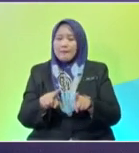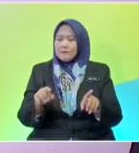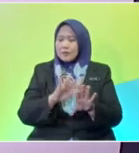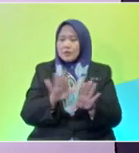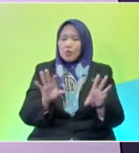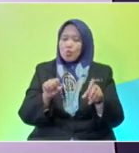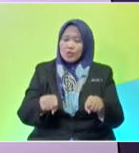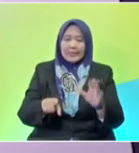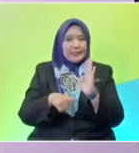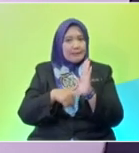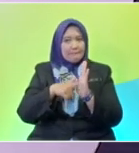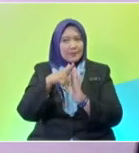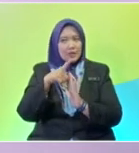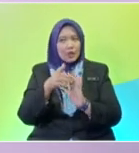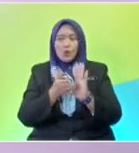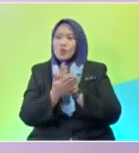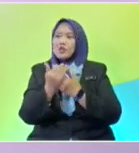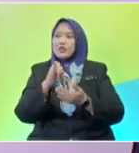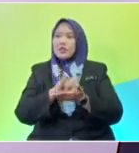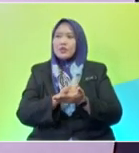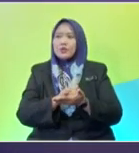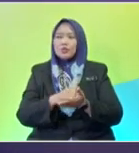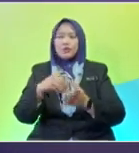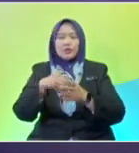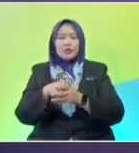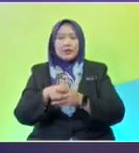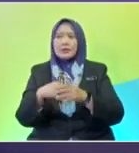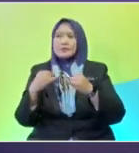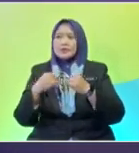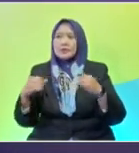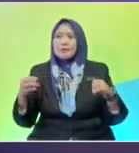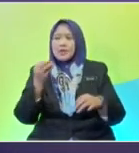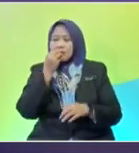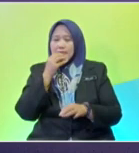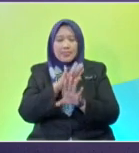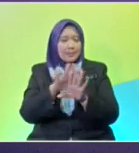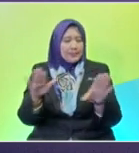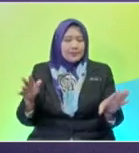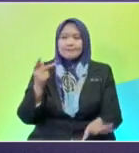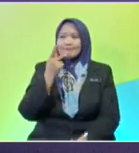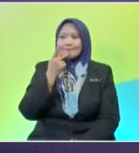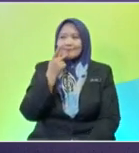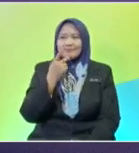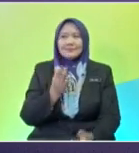tidak berkhasiat Oke seterusnya buah-buahan Wow